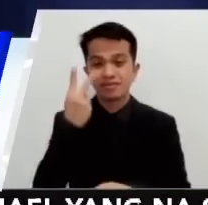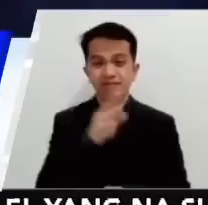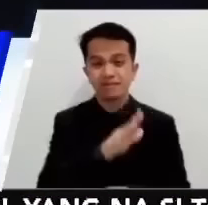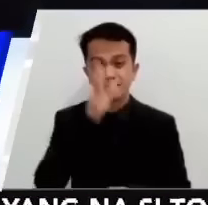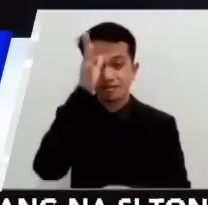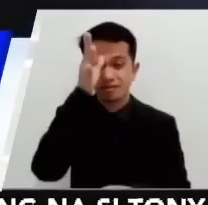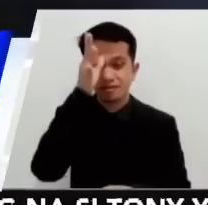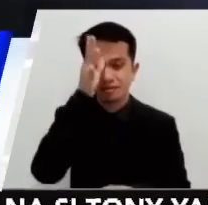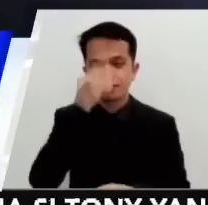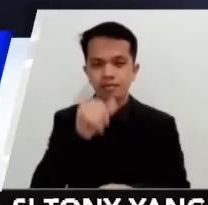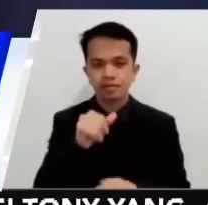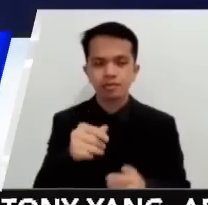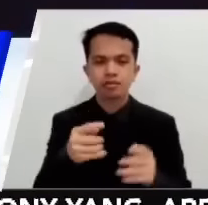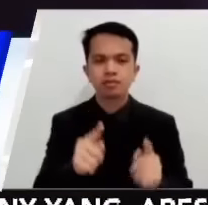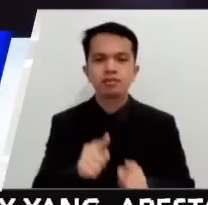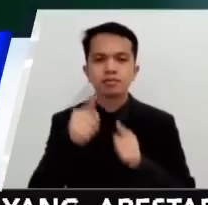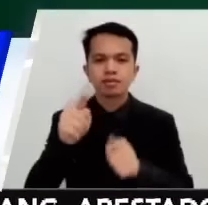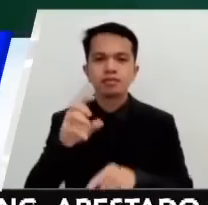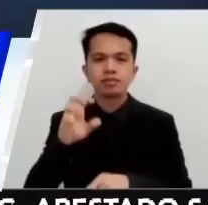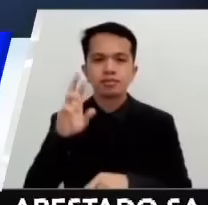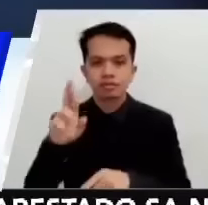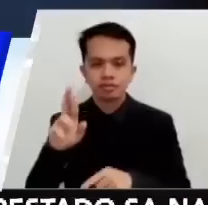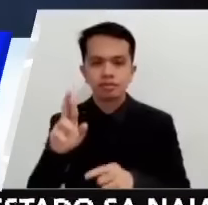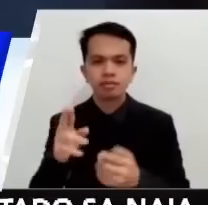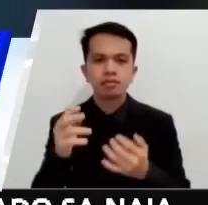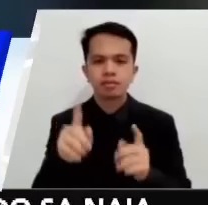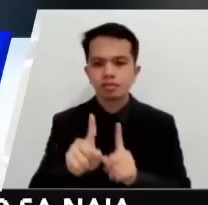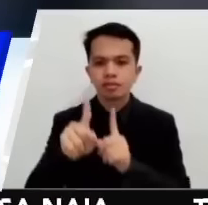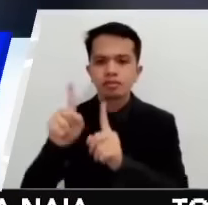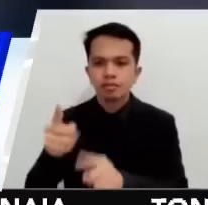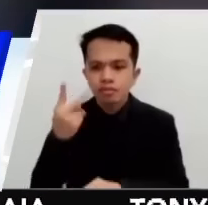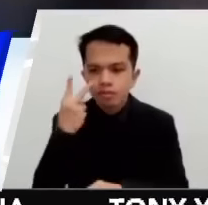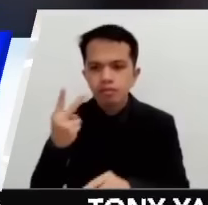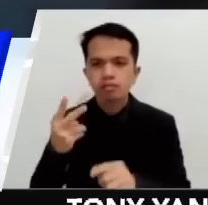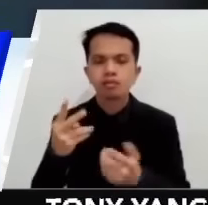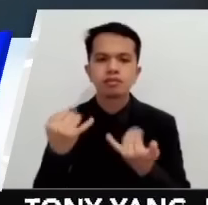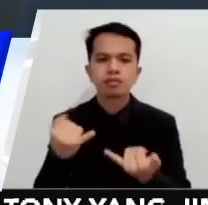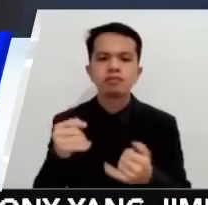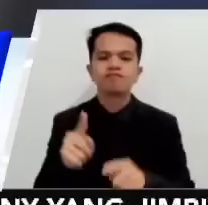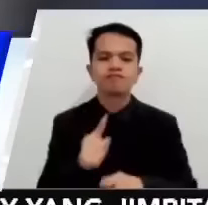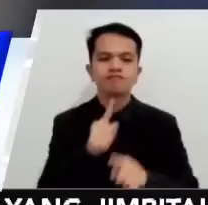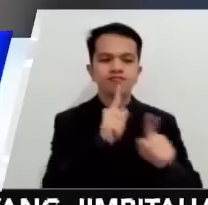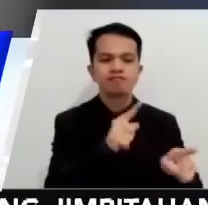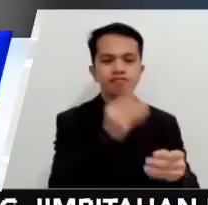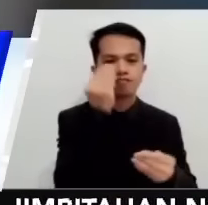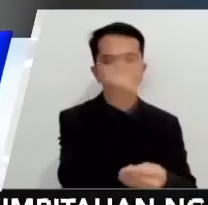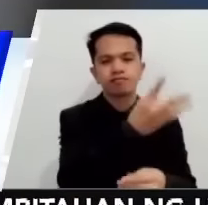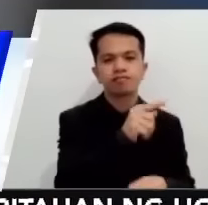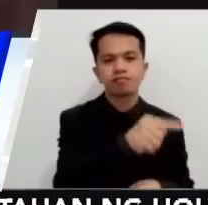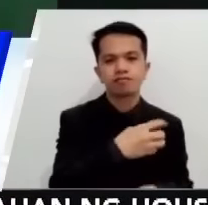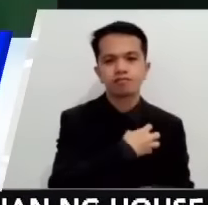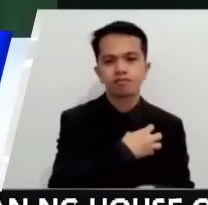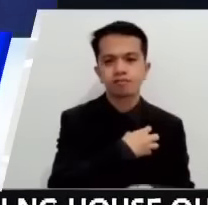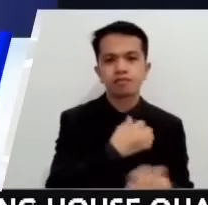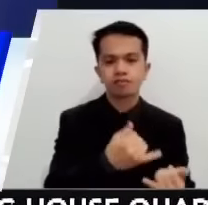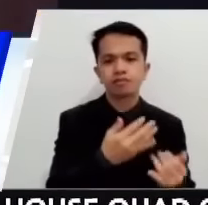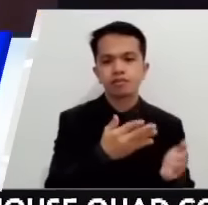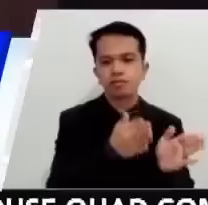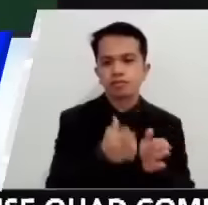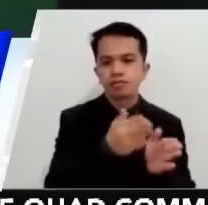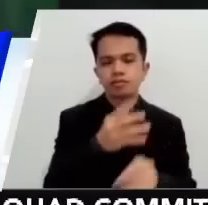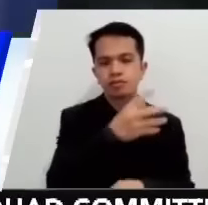ng dalawa mula sa CR at agad siyang dumulog sa pulisya. Noong August 20, 2024, nang ilabas ang arrest warrant laban sa